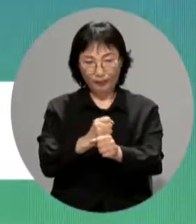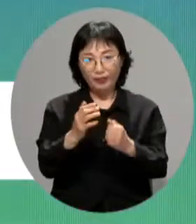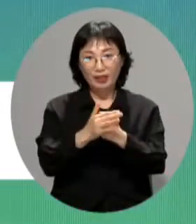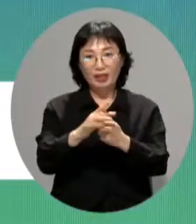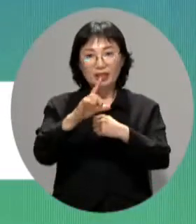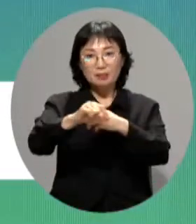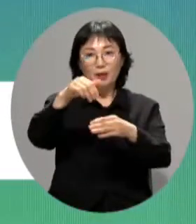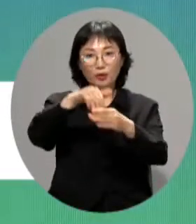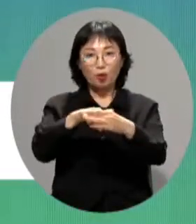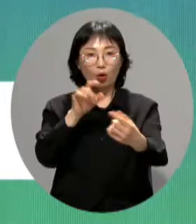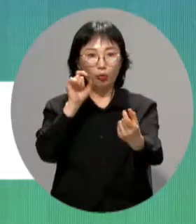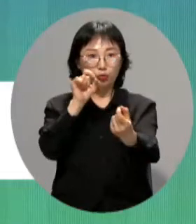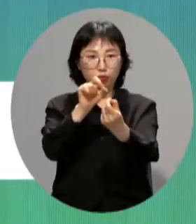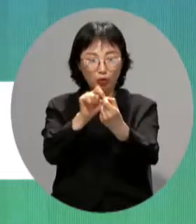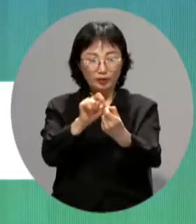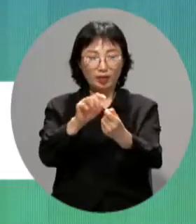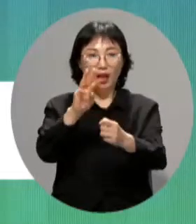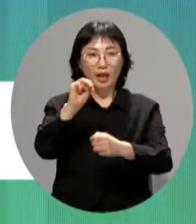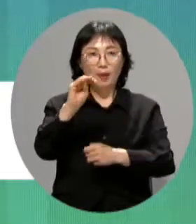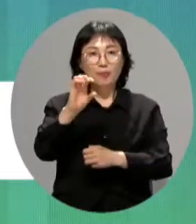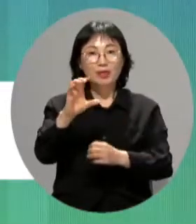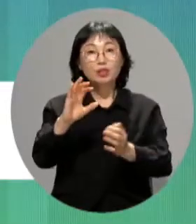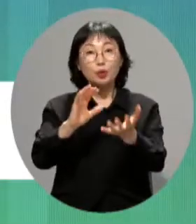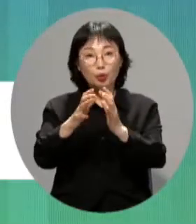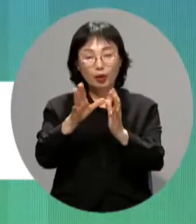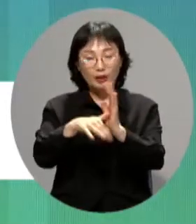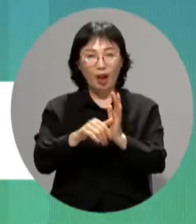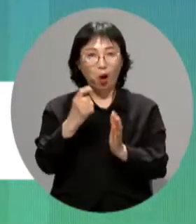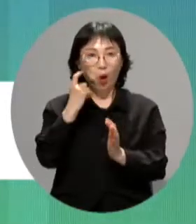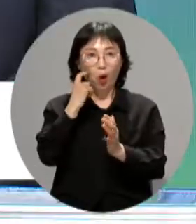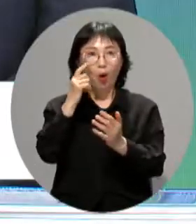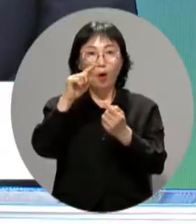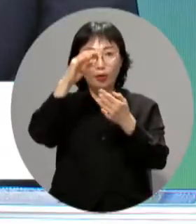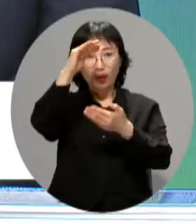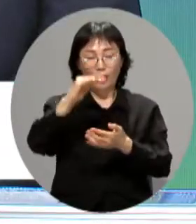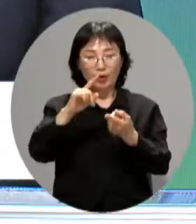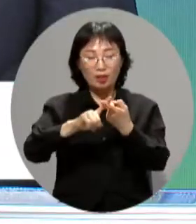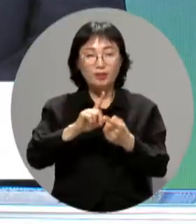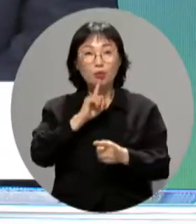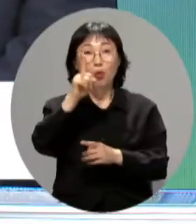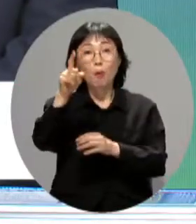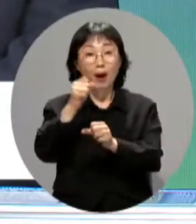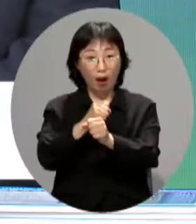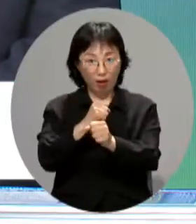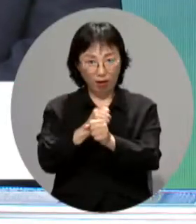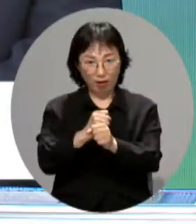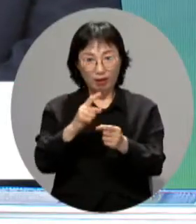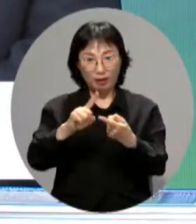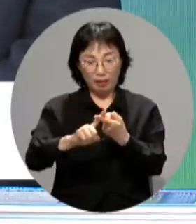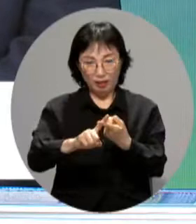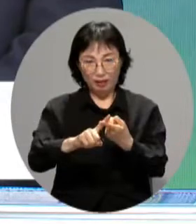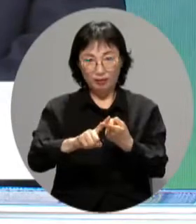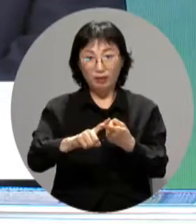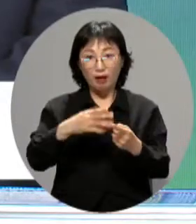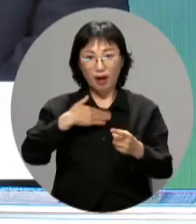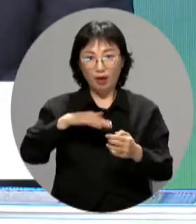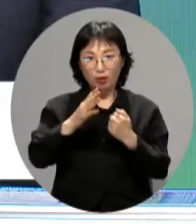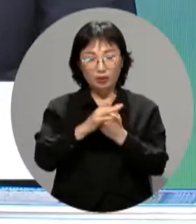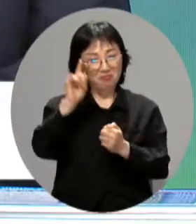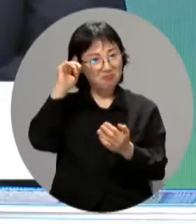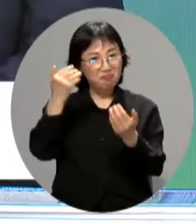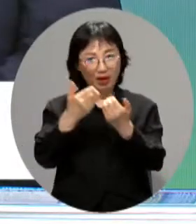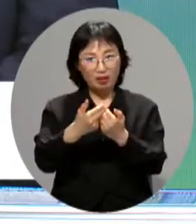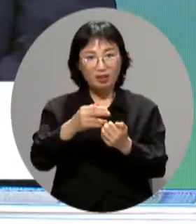앞두고 진행된 mbc 토론회 에서 허위사실을 유포해 고발 당했다는 내용의 보도 자료가 배포 되자 이를 반박하고